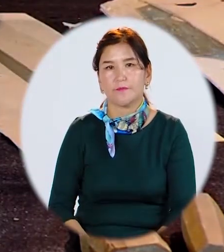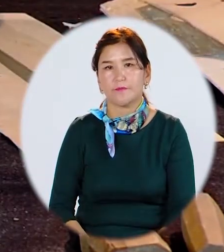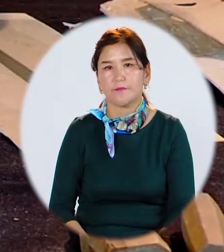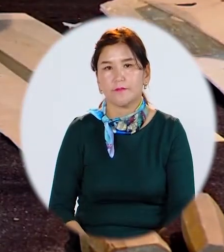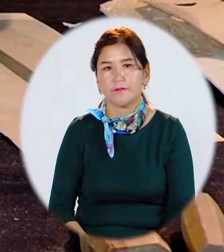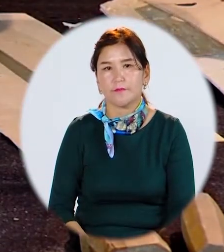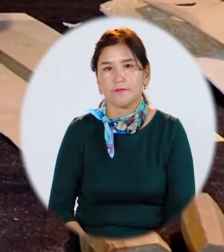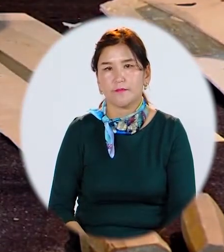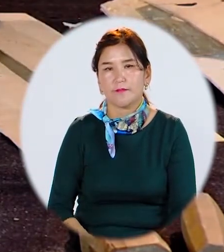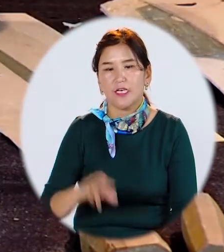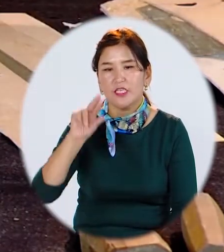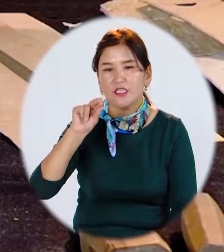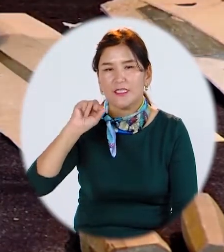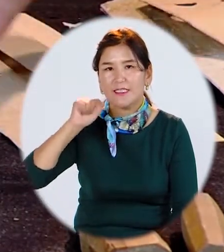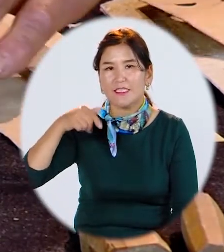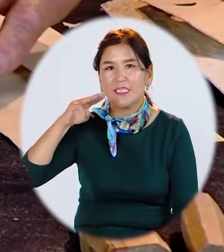За чагтыг